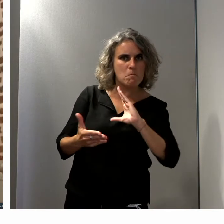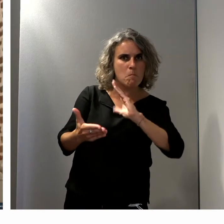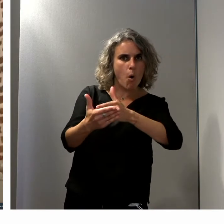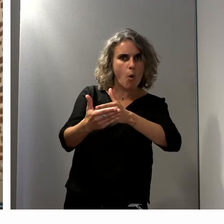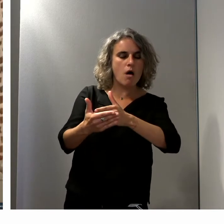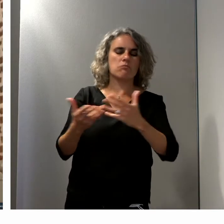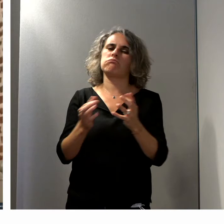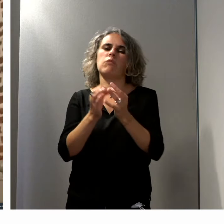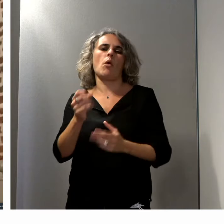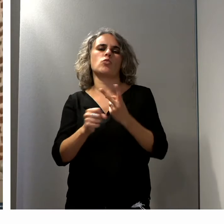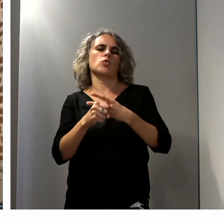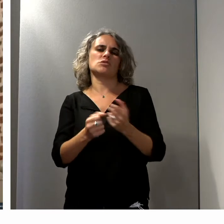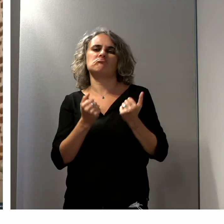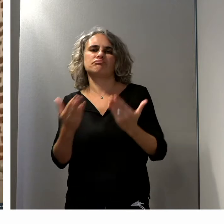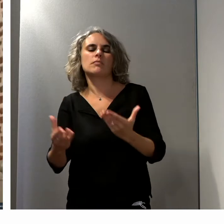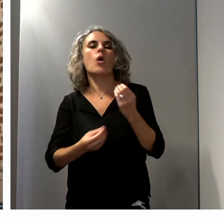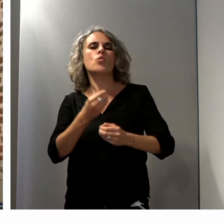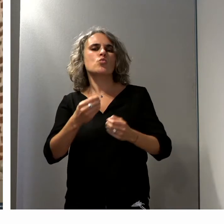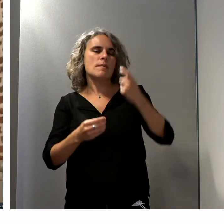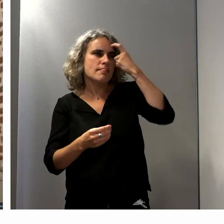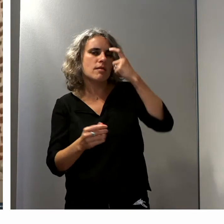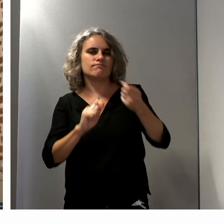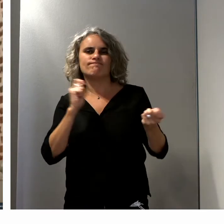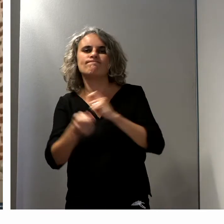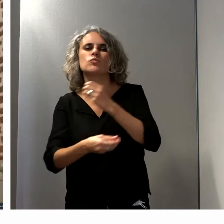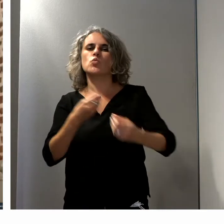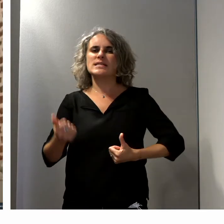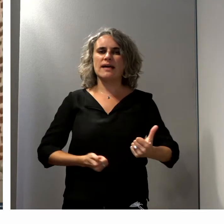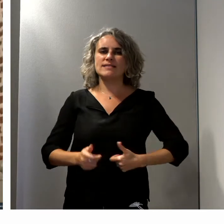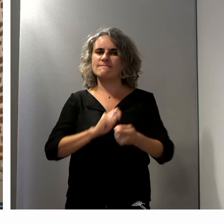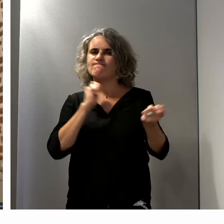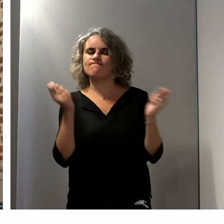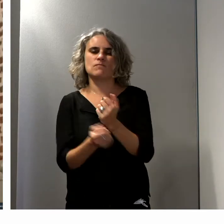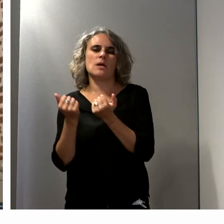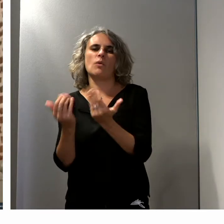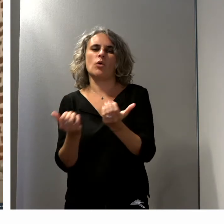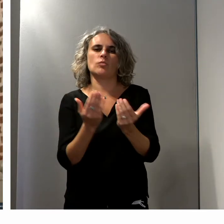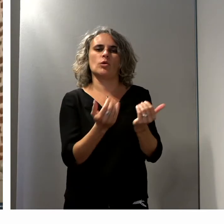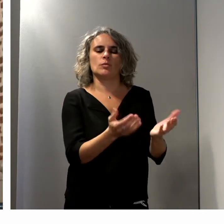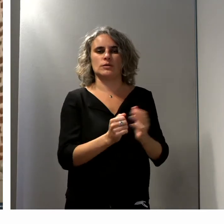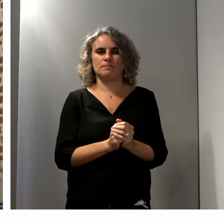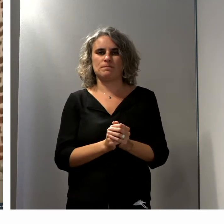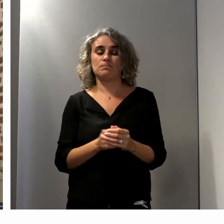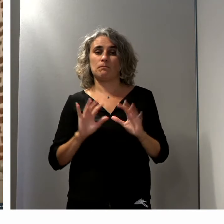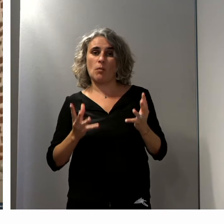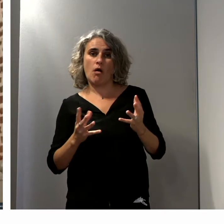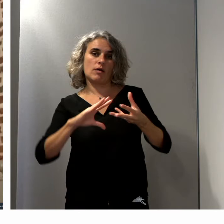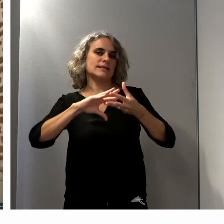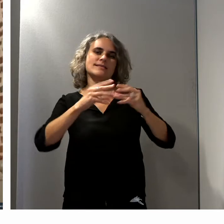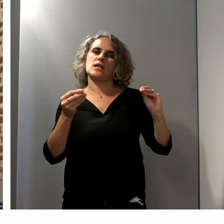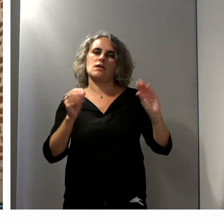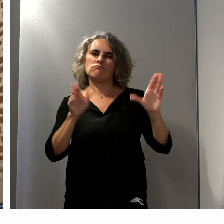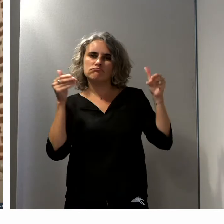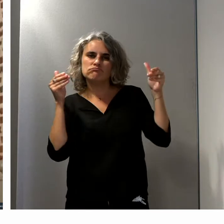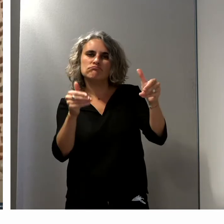propose des outils, des changements de pratiques, des changements de services, etc. On s'appuie sur le design. Donc, on va vraiment s'appuyer